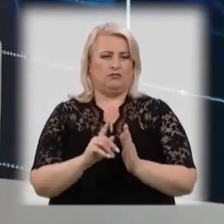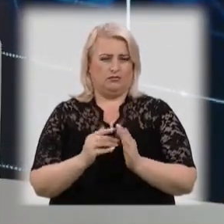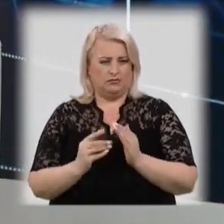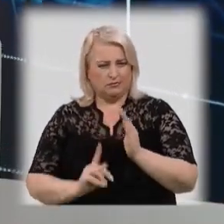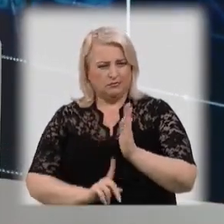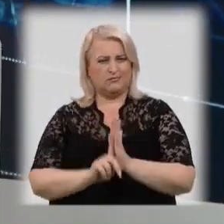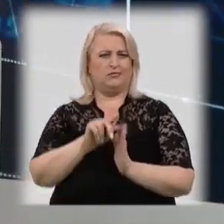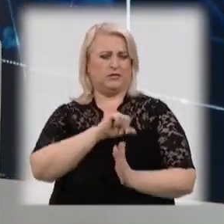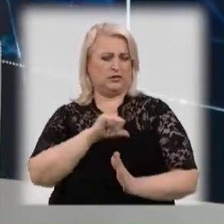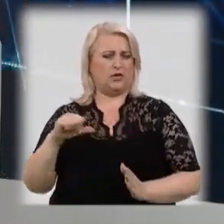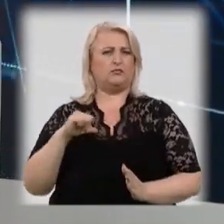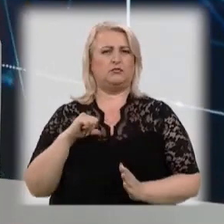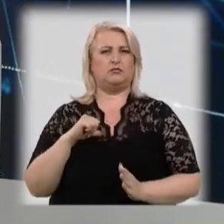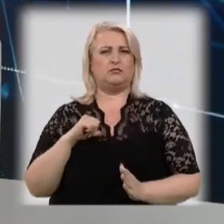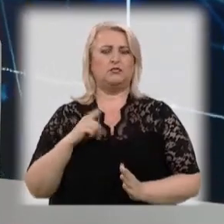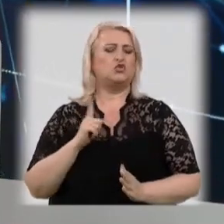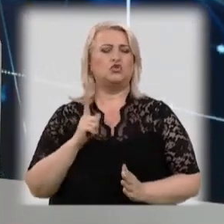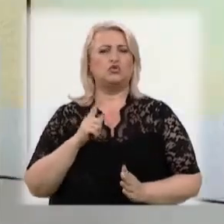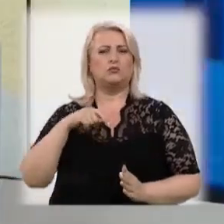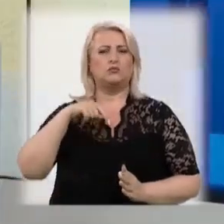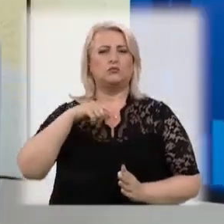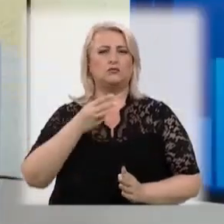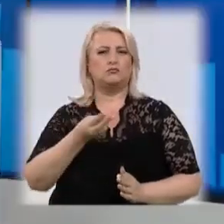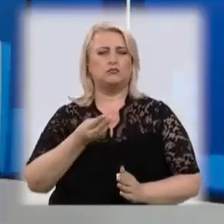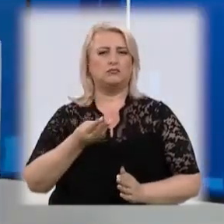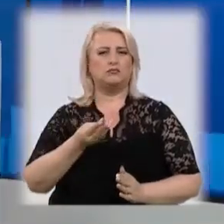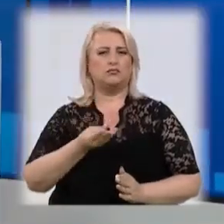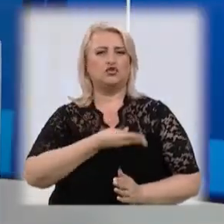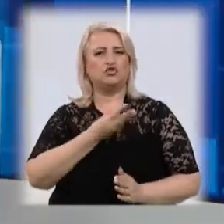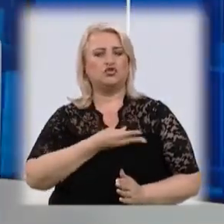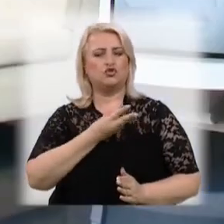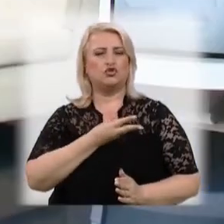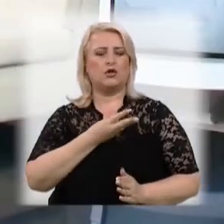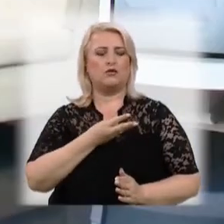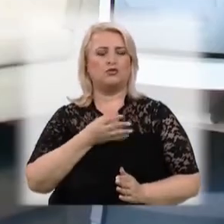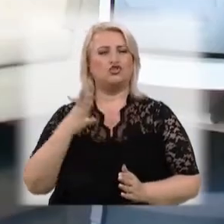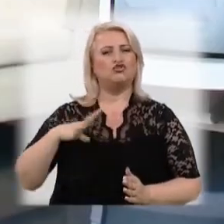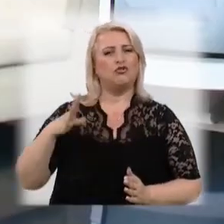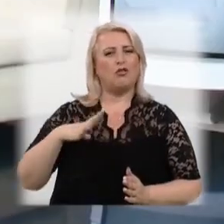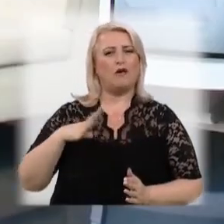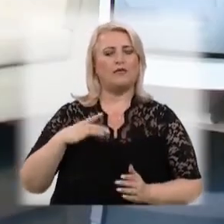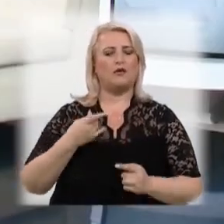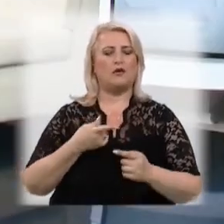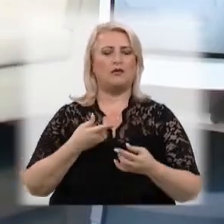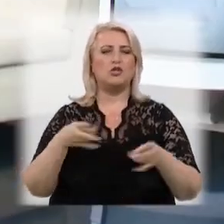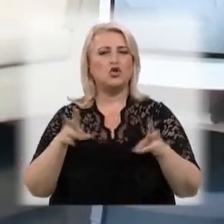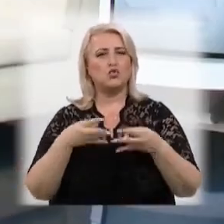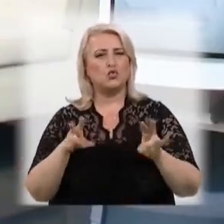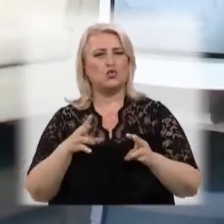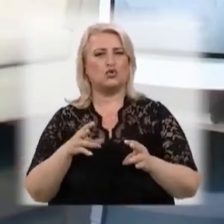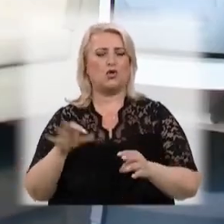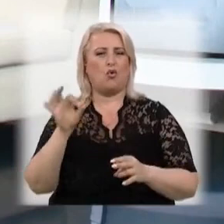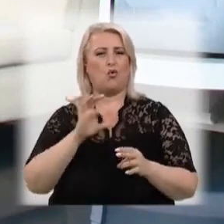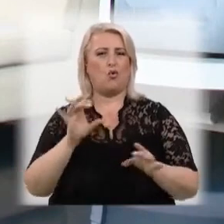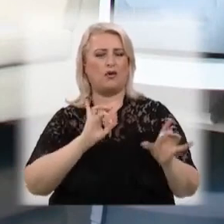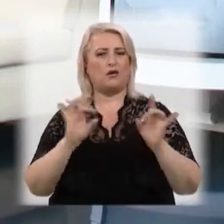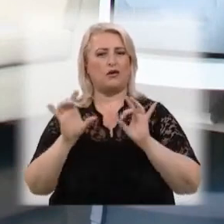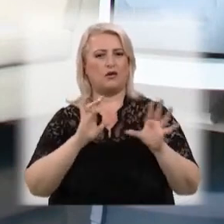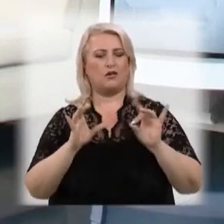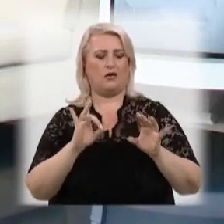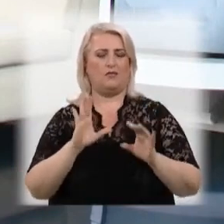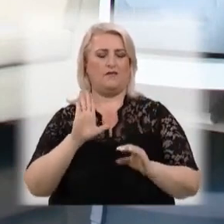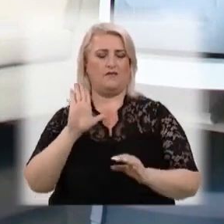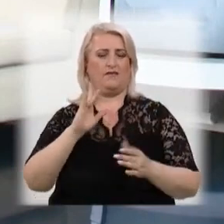din start Ce așteptări ar trebui să nu aibă de la tot ce înseamnă postările organice pe social